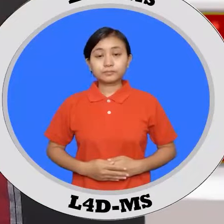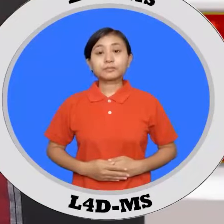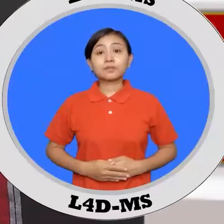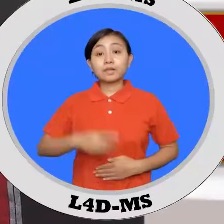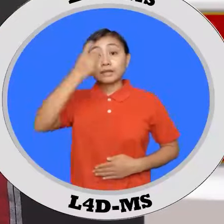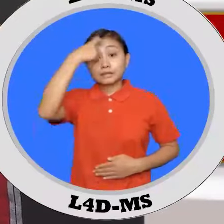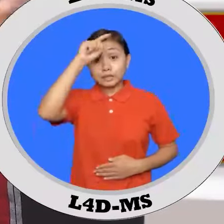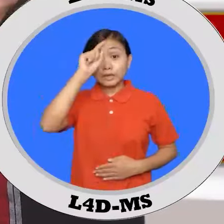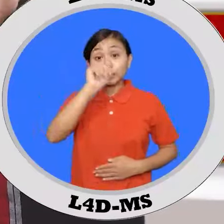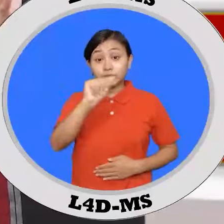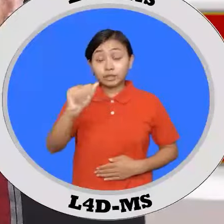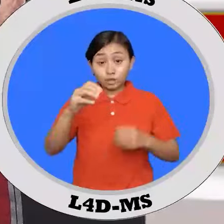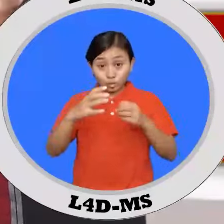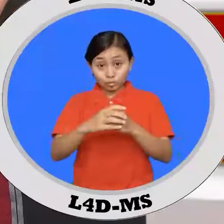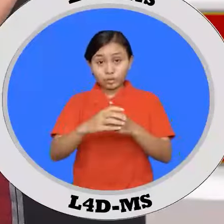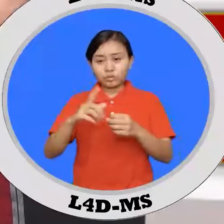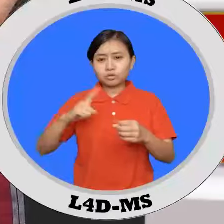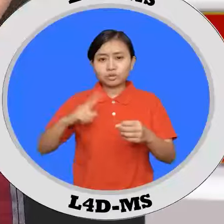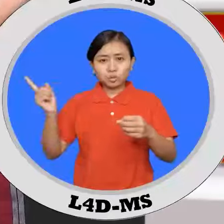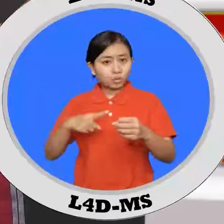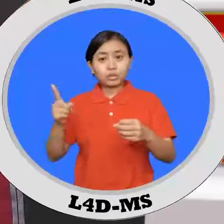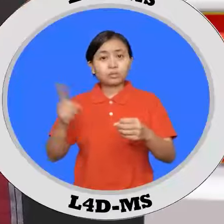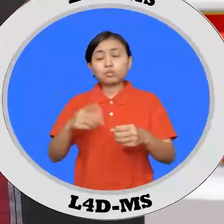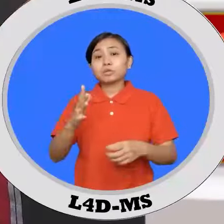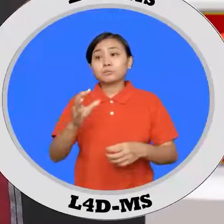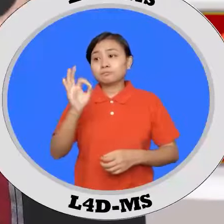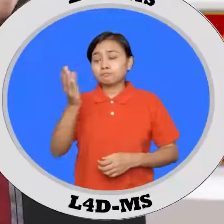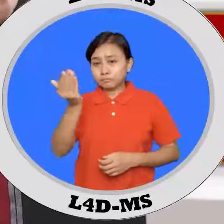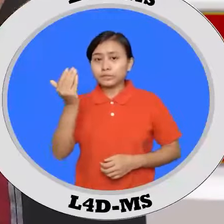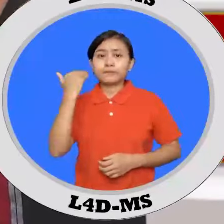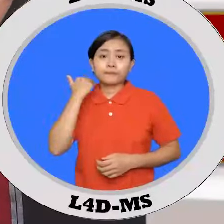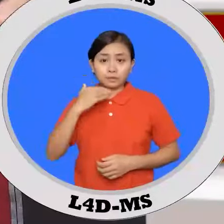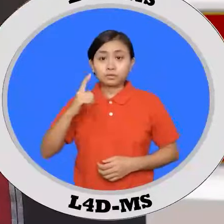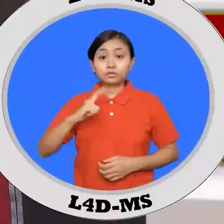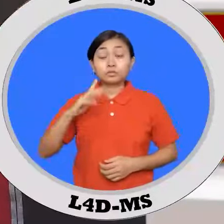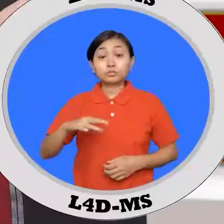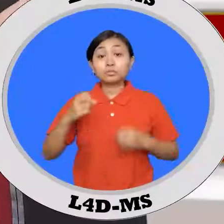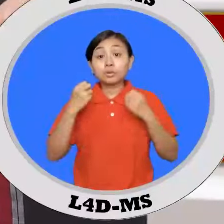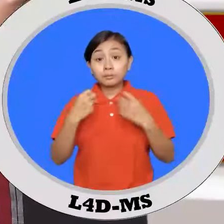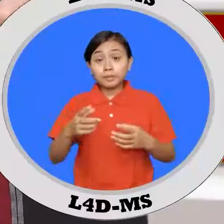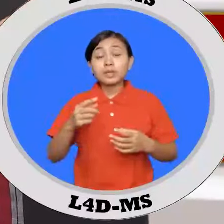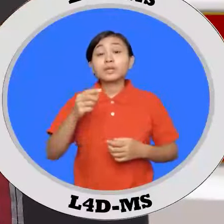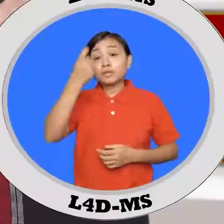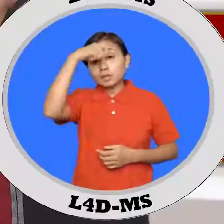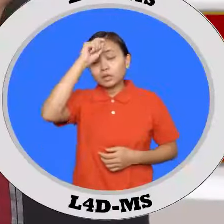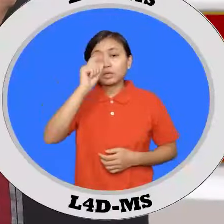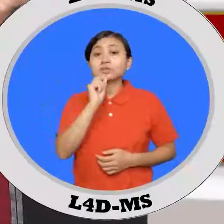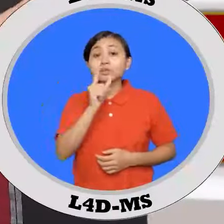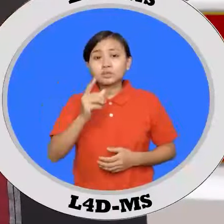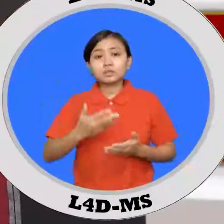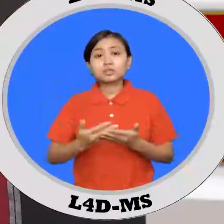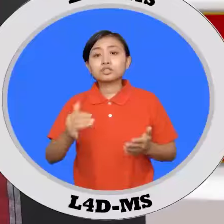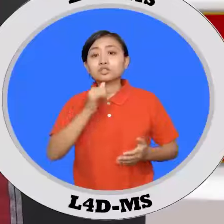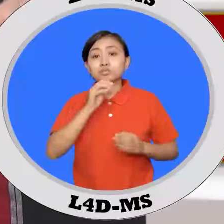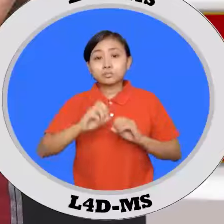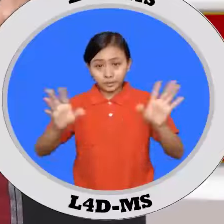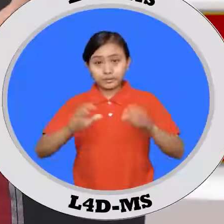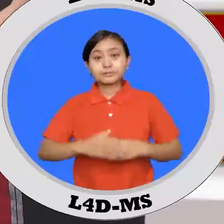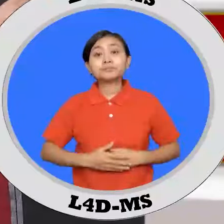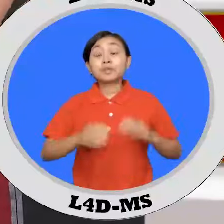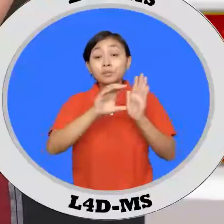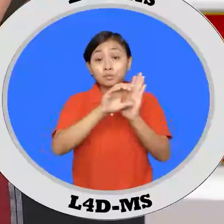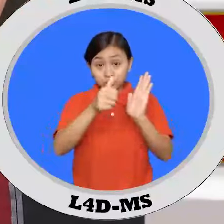မှာအတ္တမစစ်သားစုဆောင်ထားတဲ့ငါးတန်းကျောင်းသားတဦးသူတို့တန်ရာရီနဲ့သိဆုံးရက်သားပြန်တွေ့ခဲ့တယ်ဆိုတာနဲ့